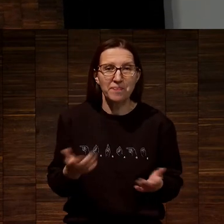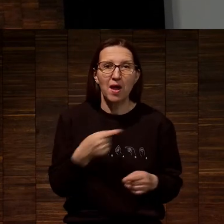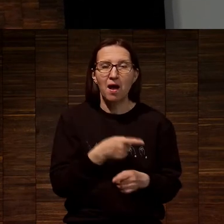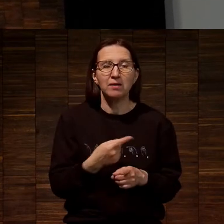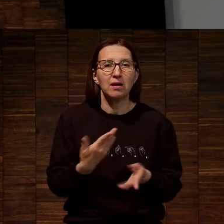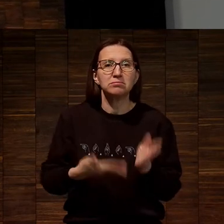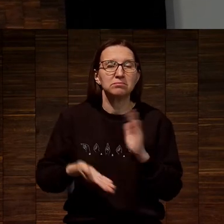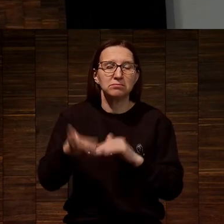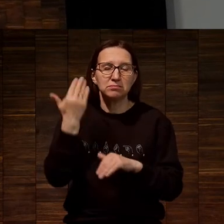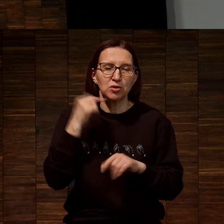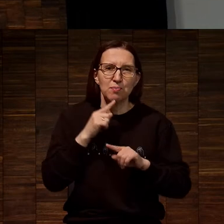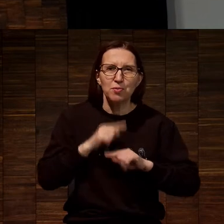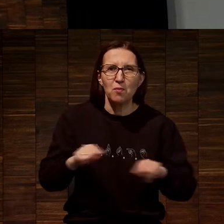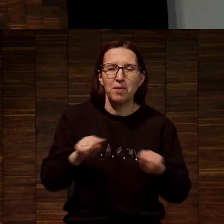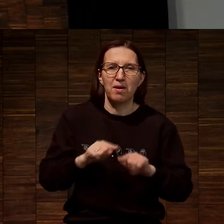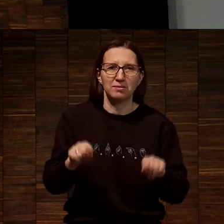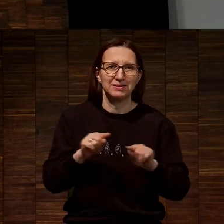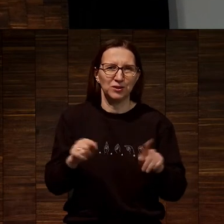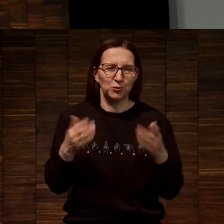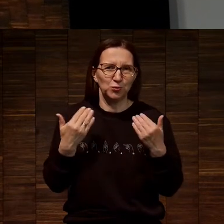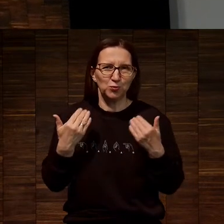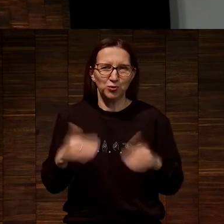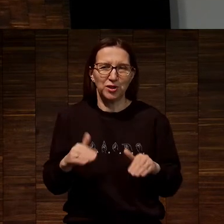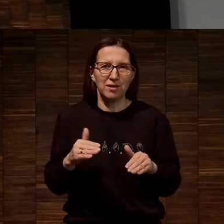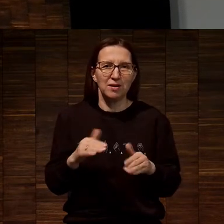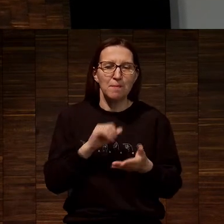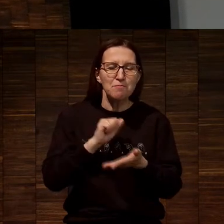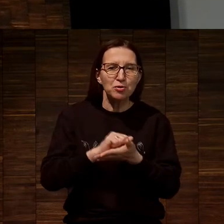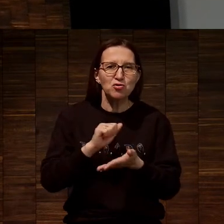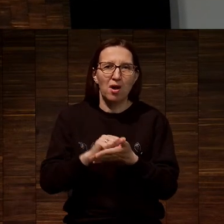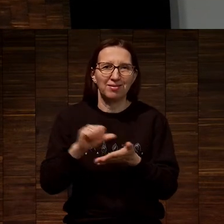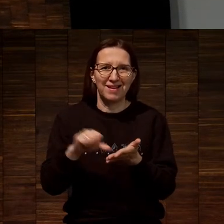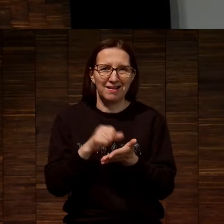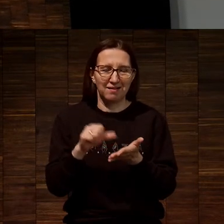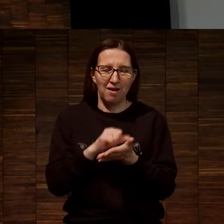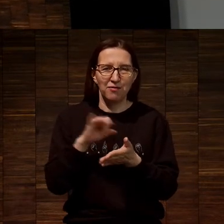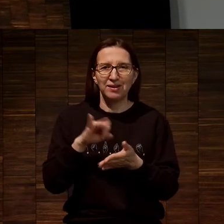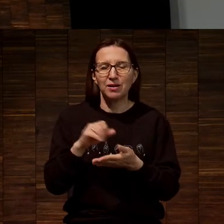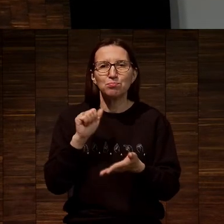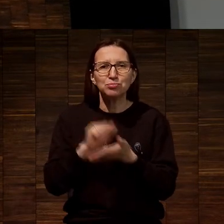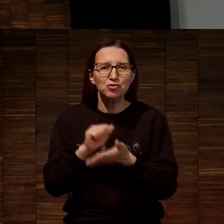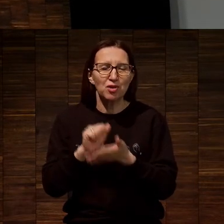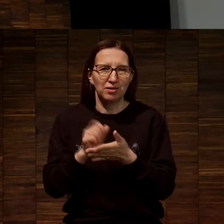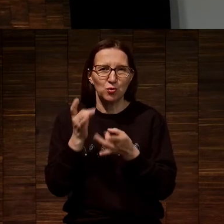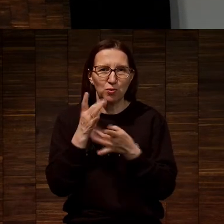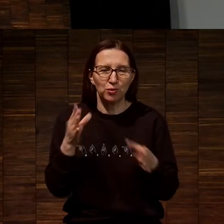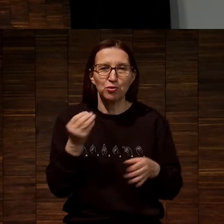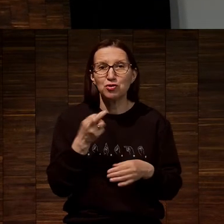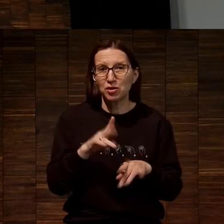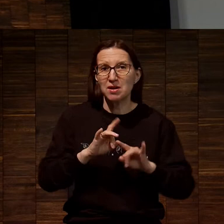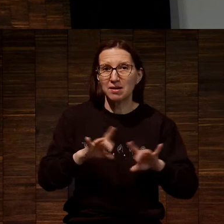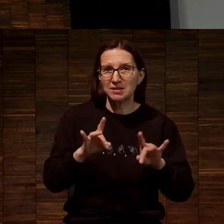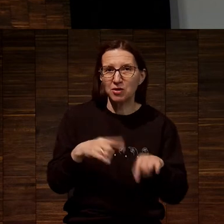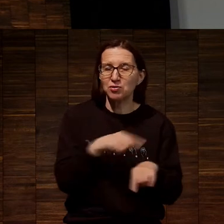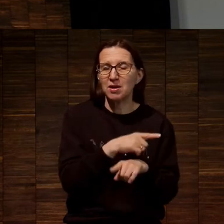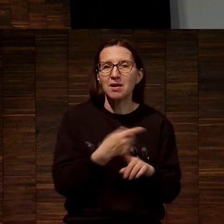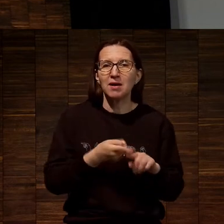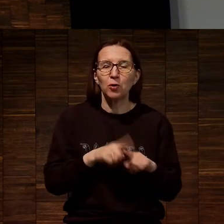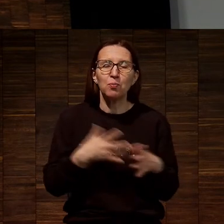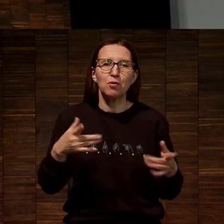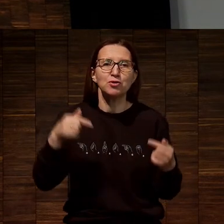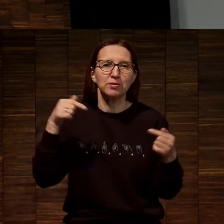является давнишним таким пропагандистом печатной графики, вообще печатной культуры. Женя расскажет, какой термин ей